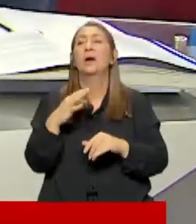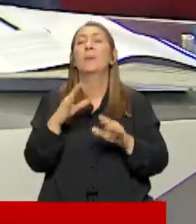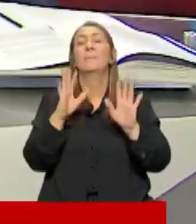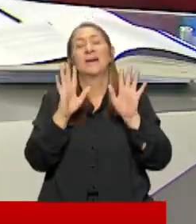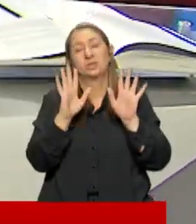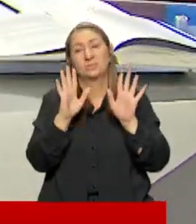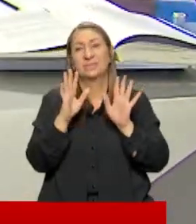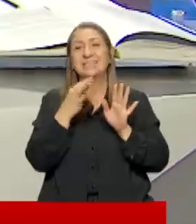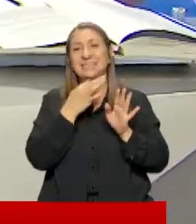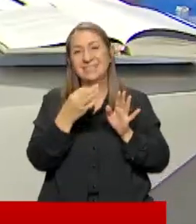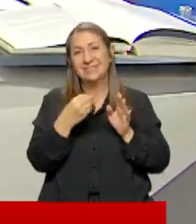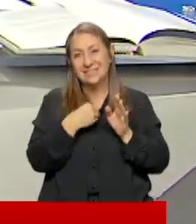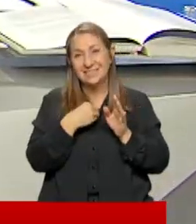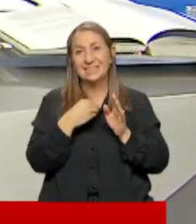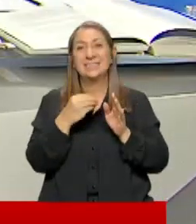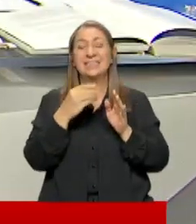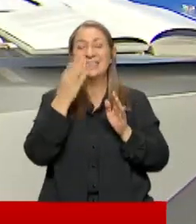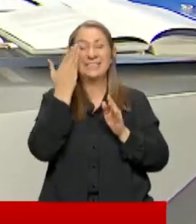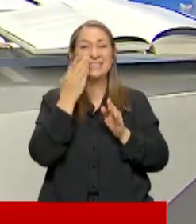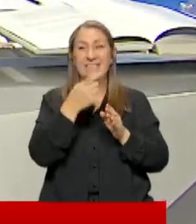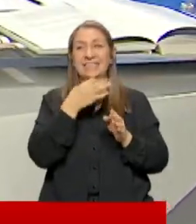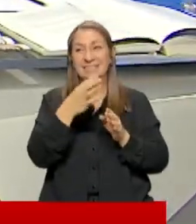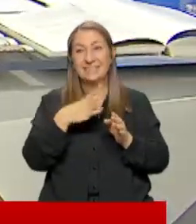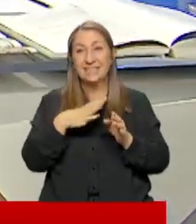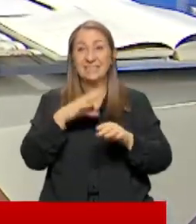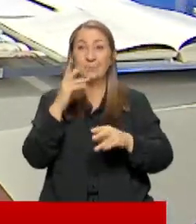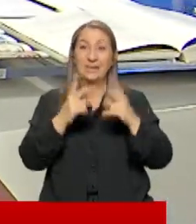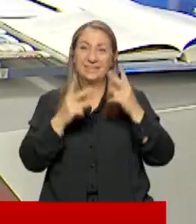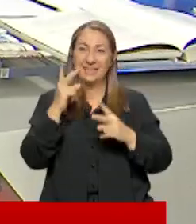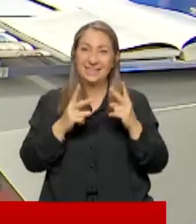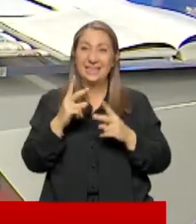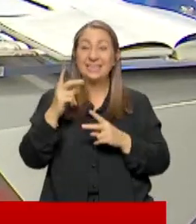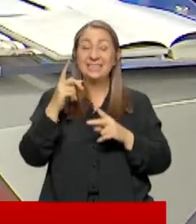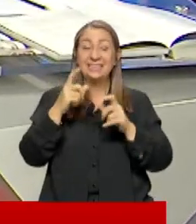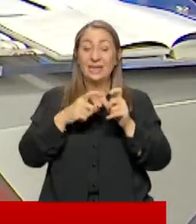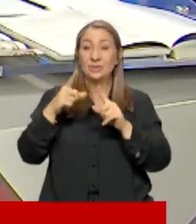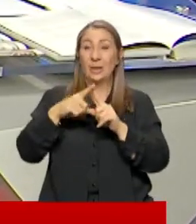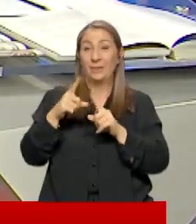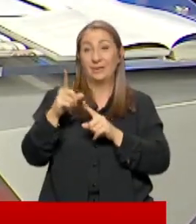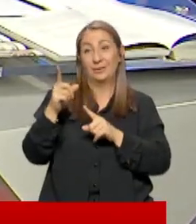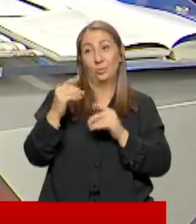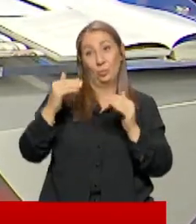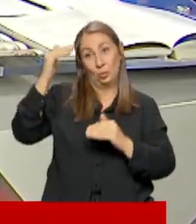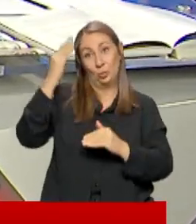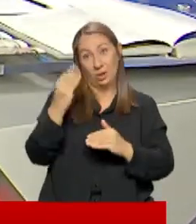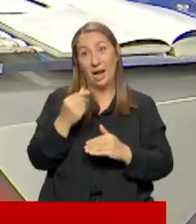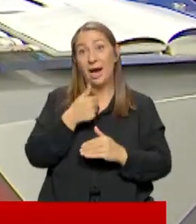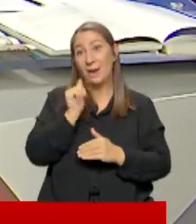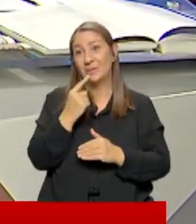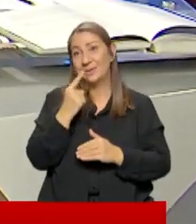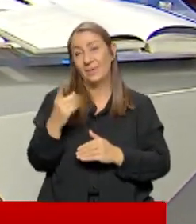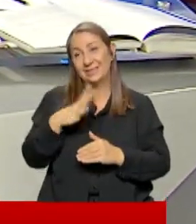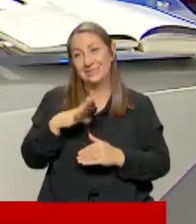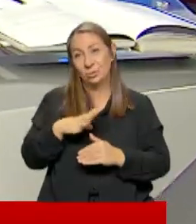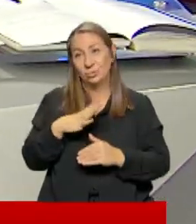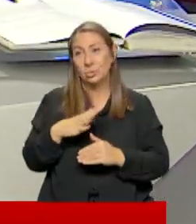ve izleyicilerimizden de müsaade de isteyerek zaman zaman böyle Selçuk tepeli'ye büyüğüm olarak abi de